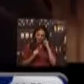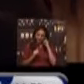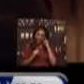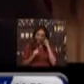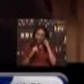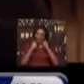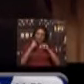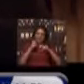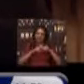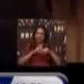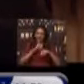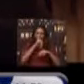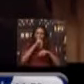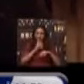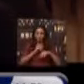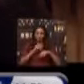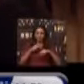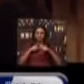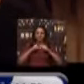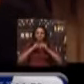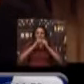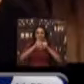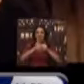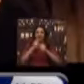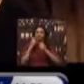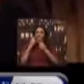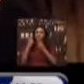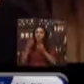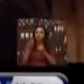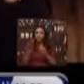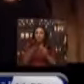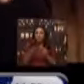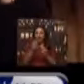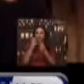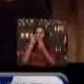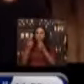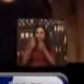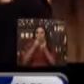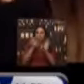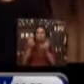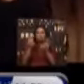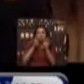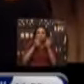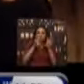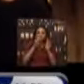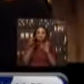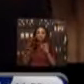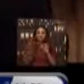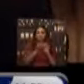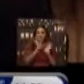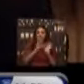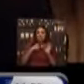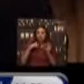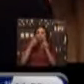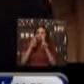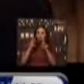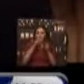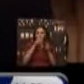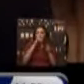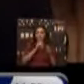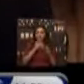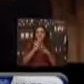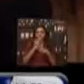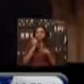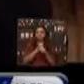فحسن طبعا توجيهاته كانت ممتازة، لاني ما خدني الحسين وخدني فين ووراني شحتي